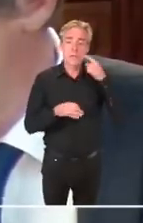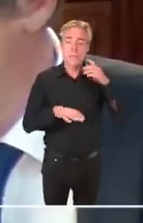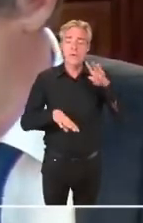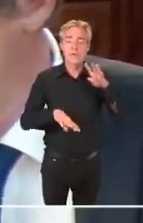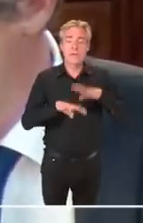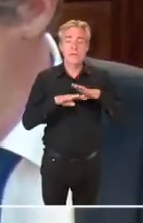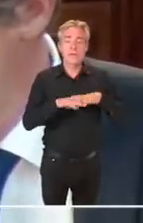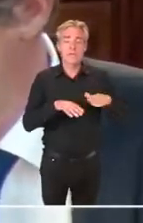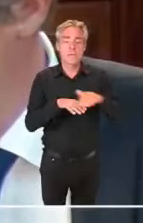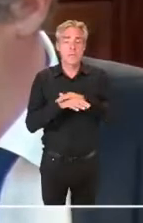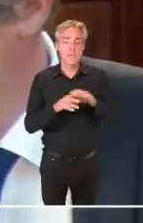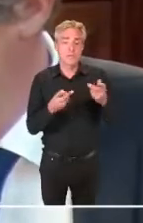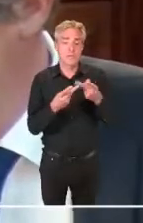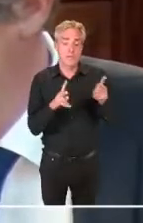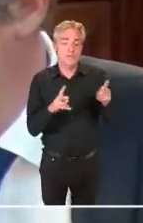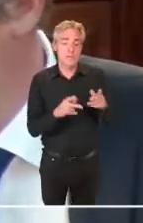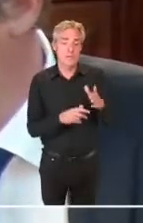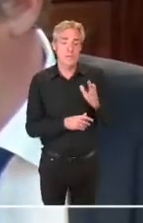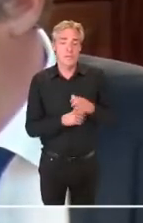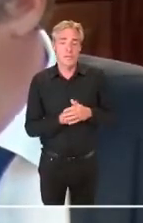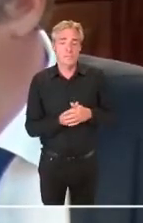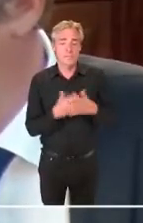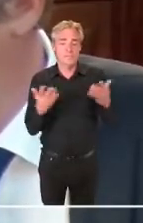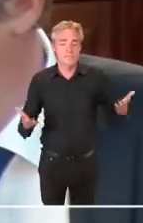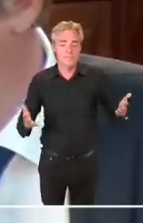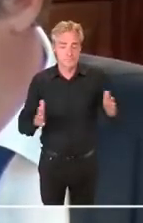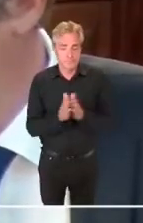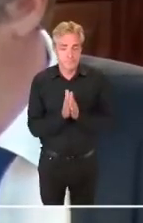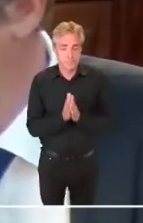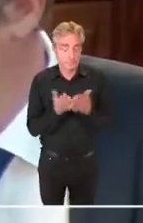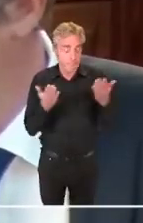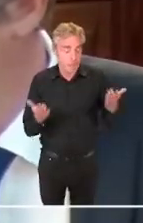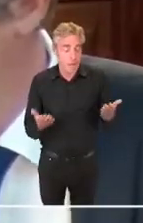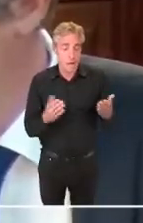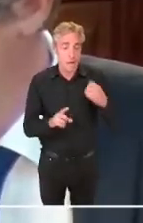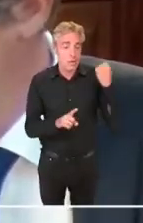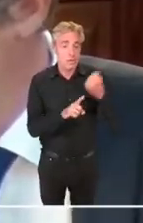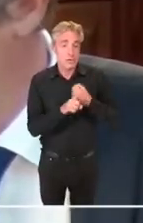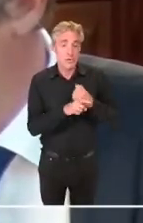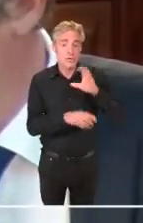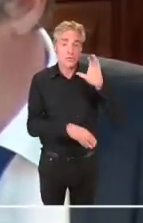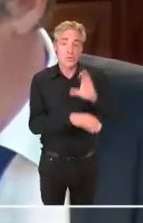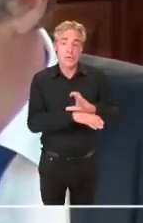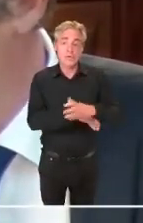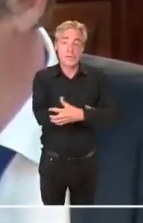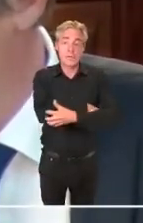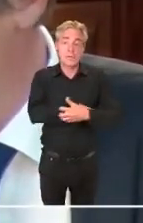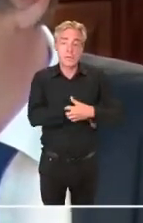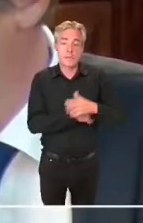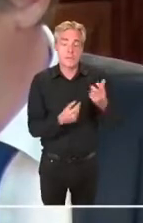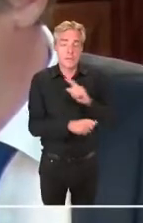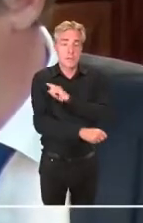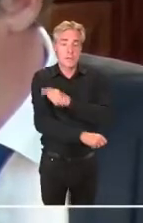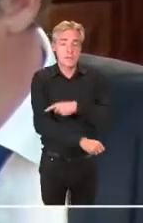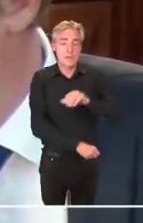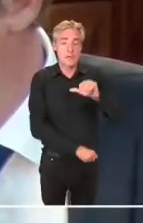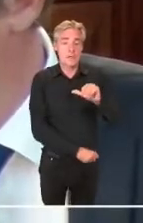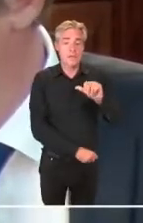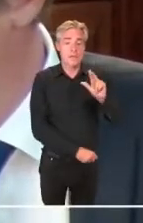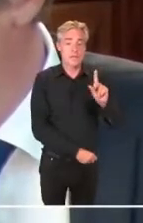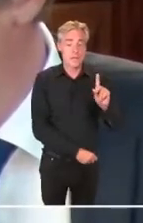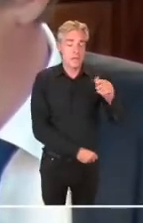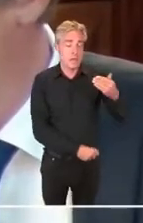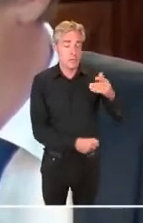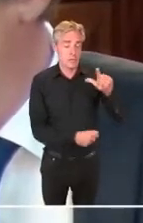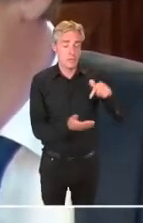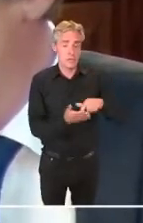ville, mais Nicolas Florian va y revenir. Et là, sur la lutte contre la précarité énergétique, sur l'ADM 2022, Monsieur Guillemin, vous